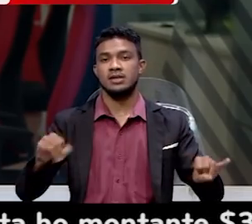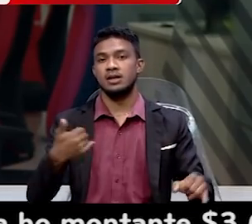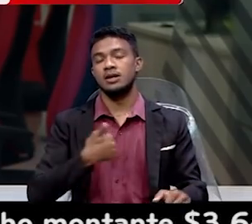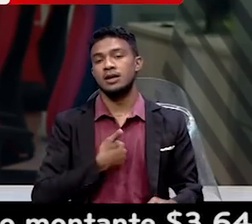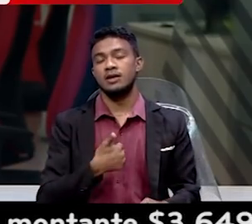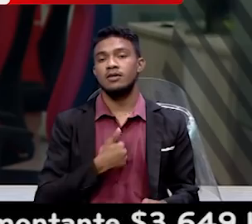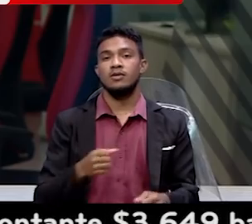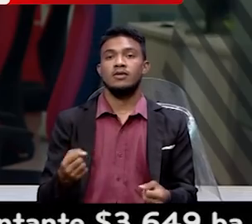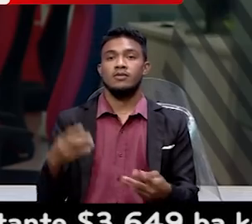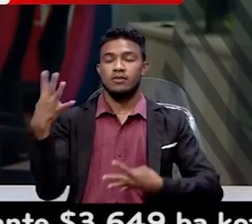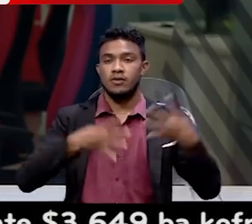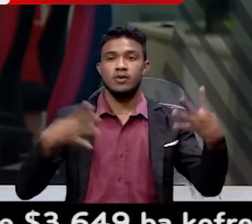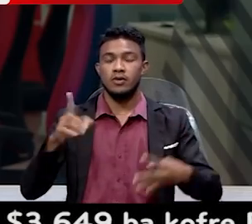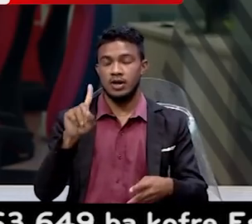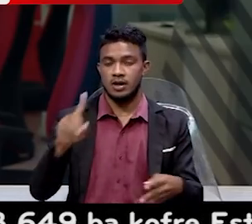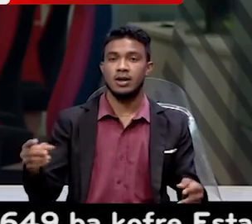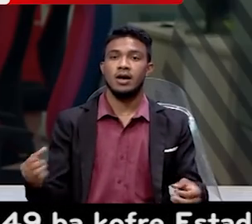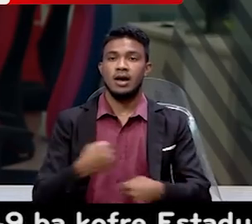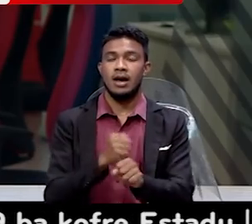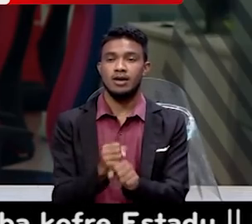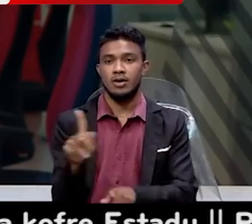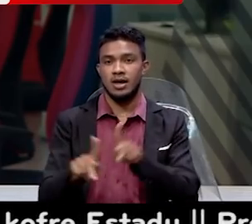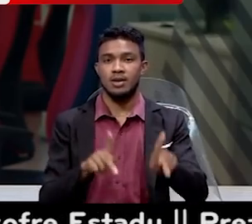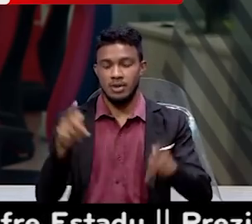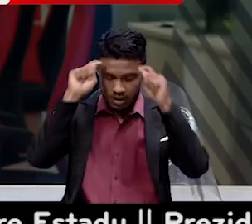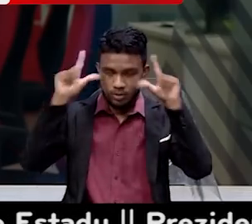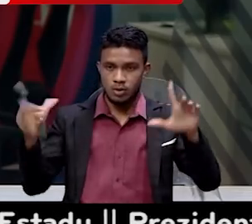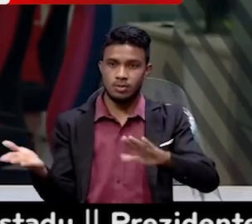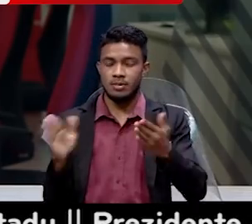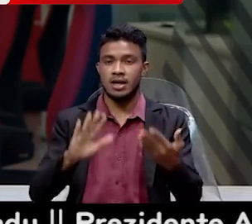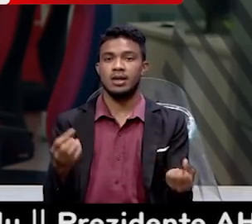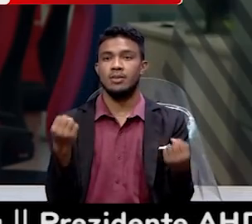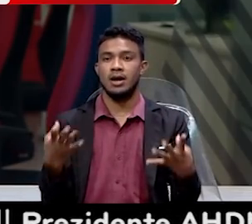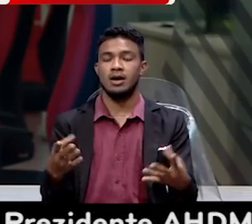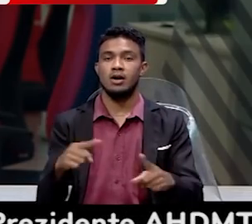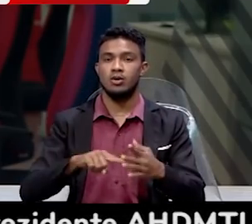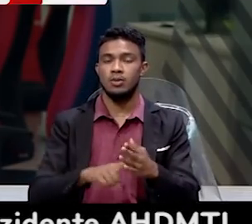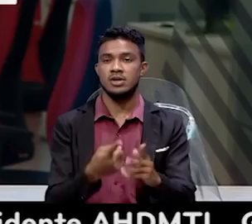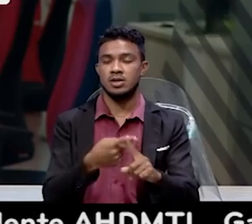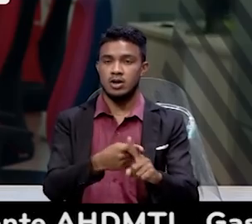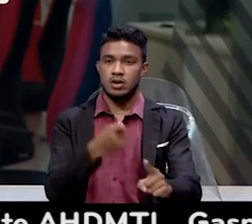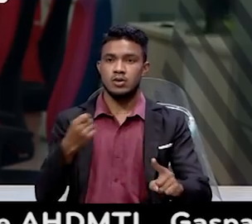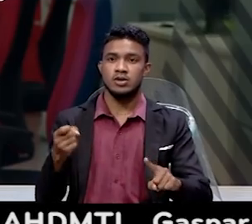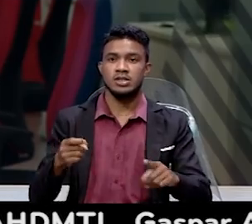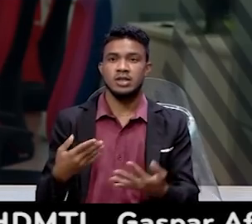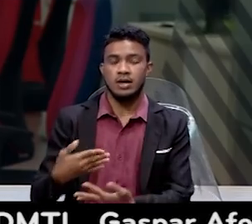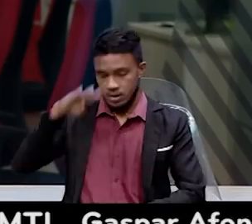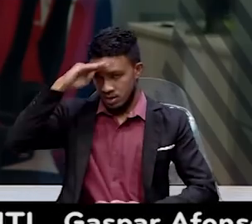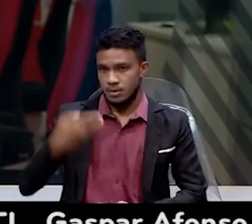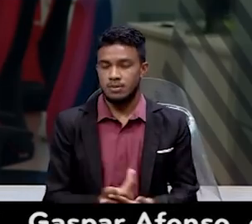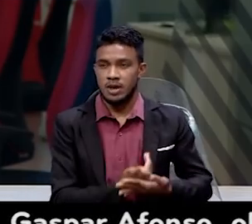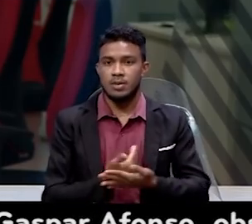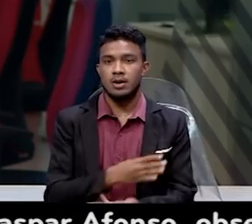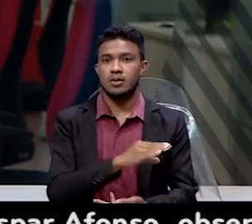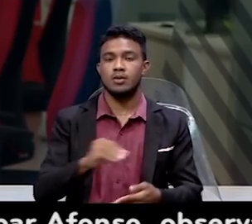dane halakum timoroam barak ne vida, hahuhusi bebe, to ferik no katuas, no mate hirak ne, to